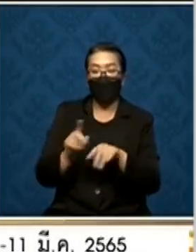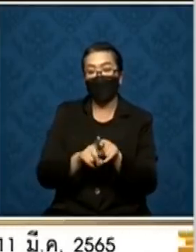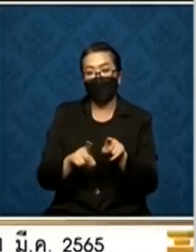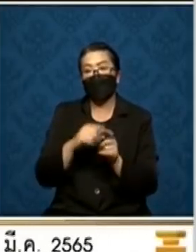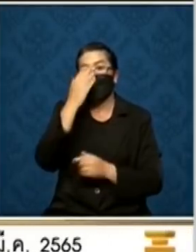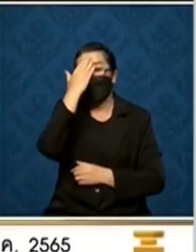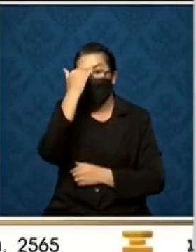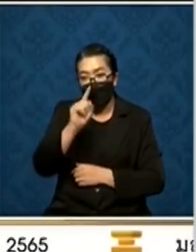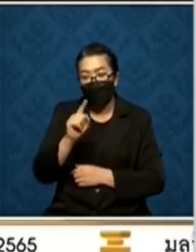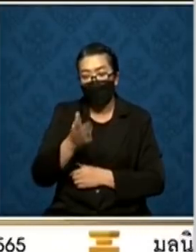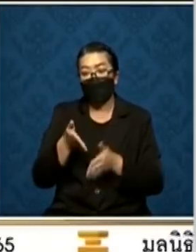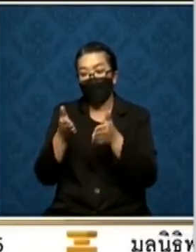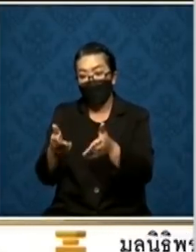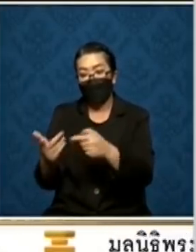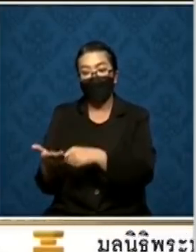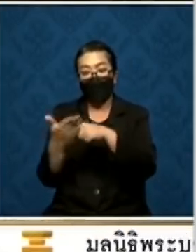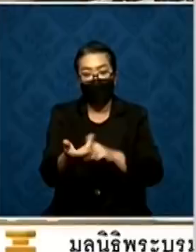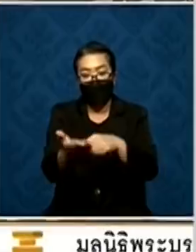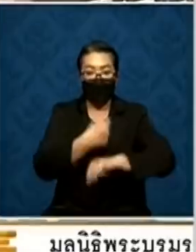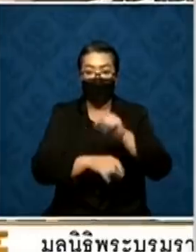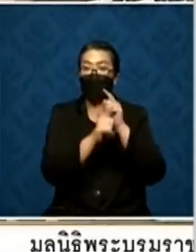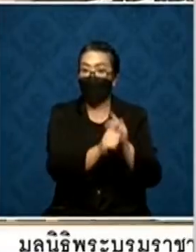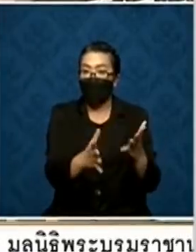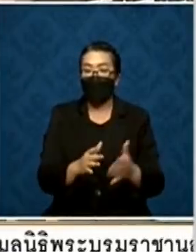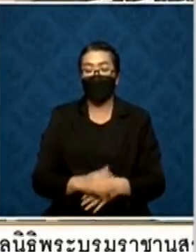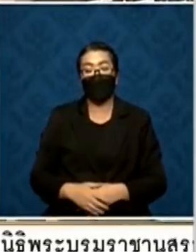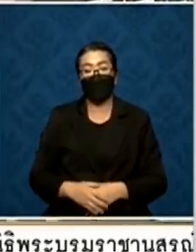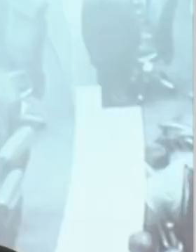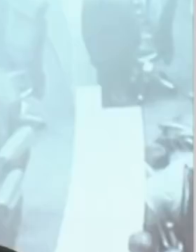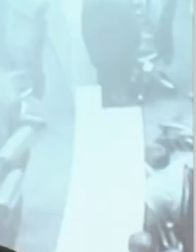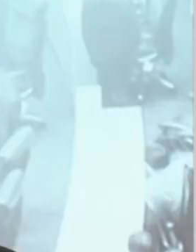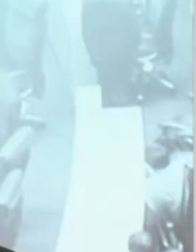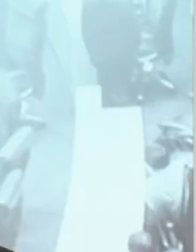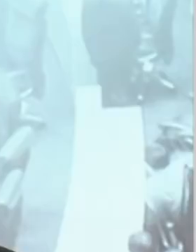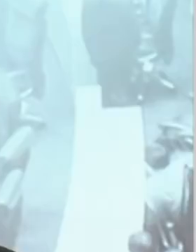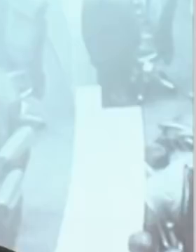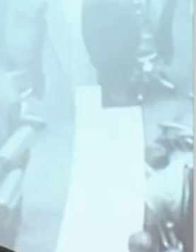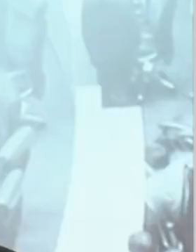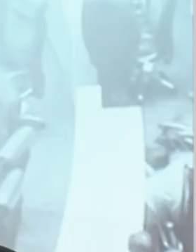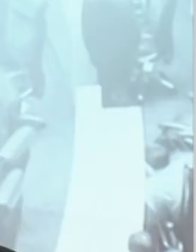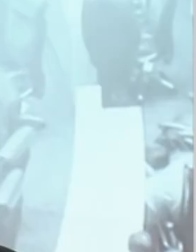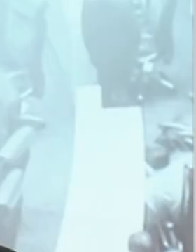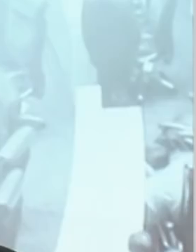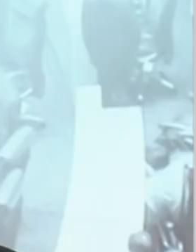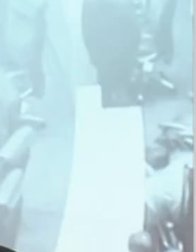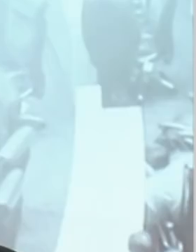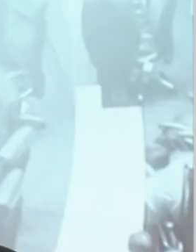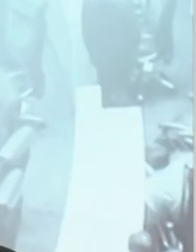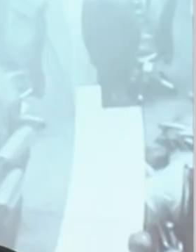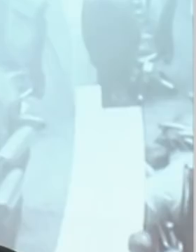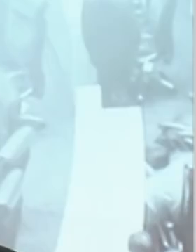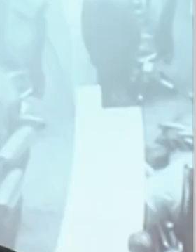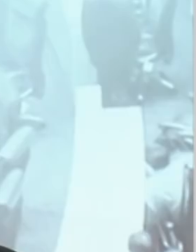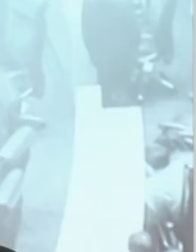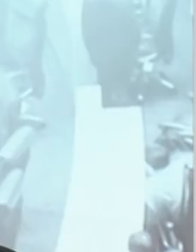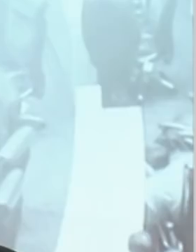ครับ ท่านชวน คะไม่ต้องมานับองค์ประชุ ม ครับผม ค่ะตอนนี้มันก็มีการพูดถึงมาตรการในการ